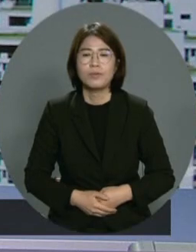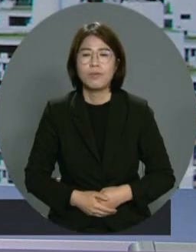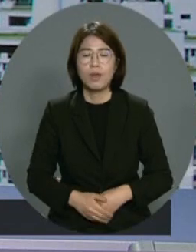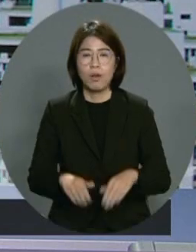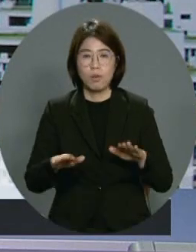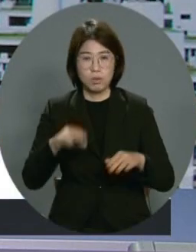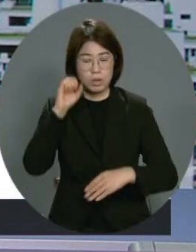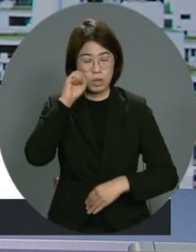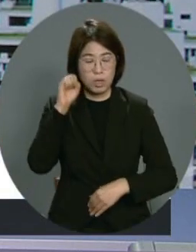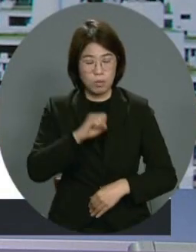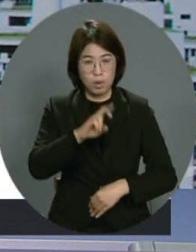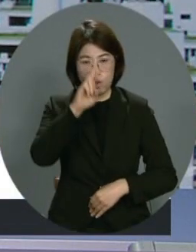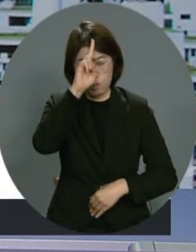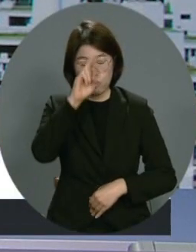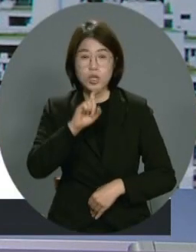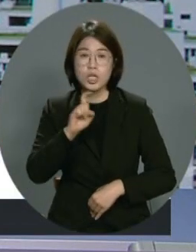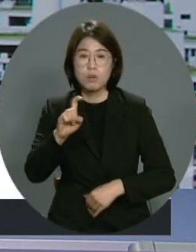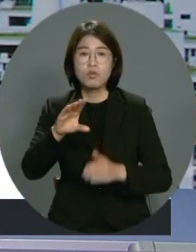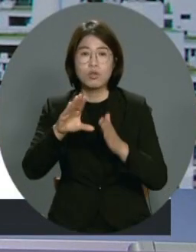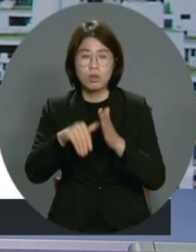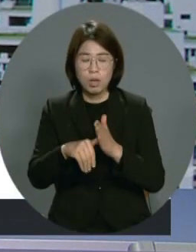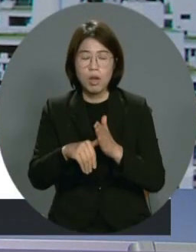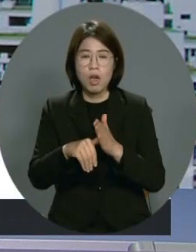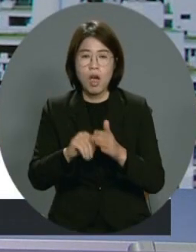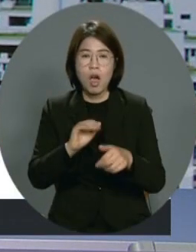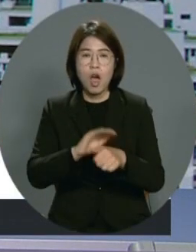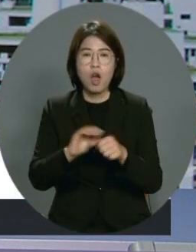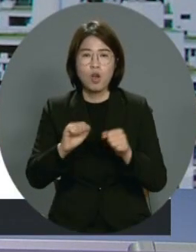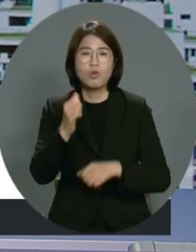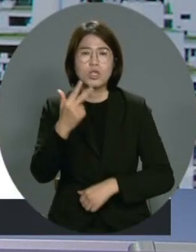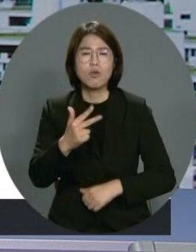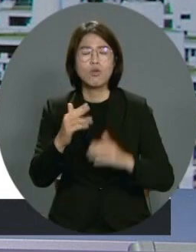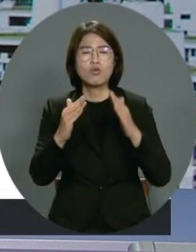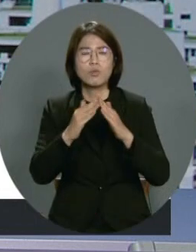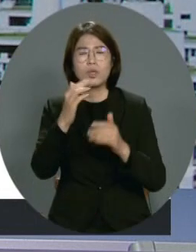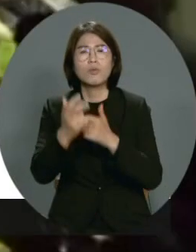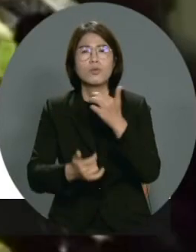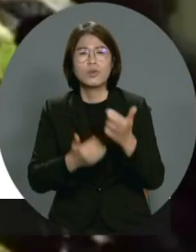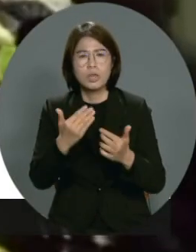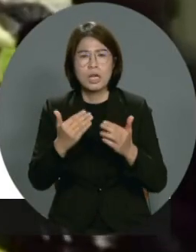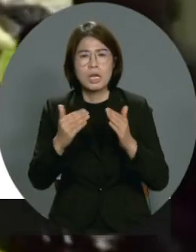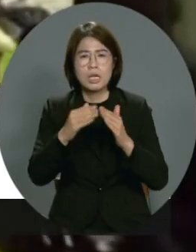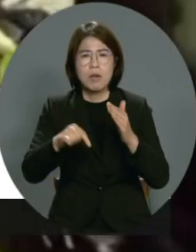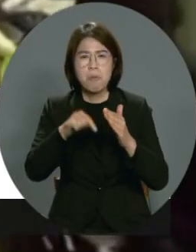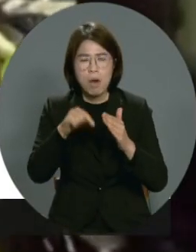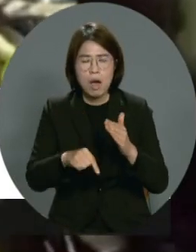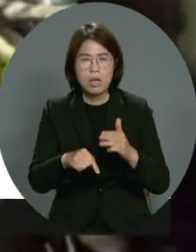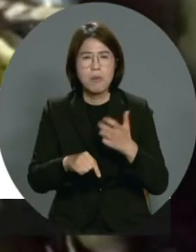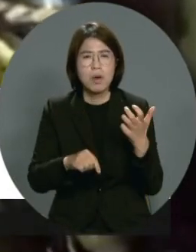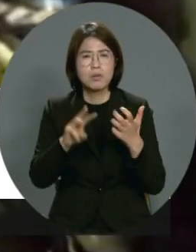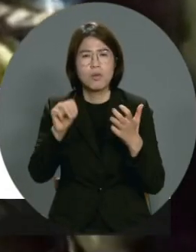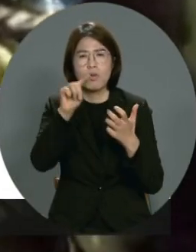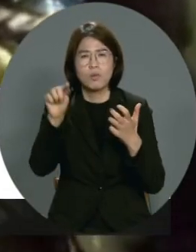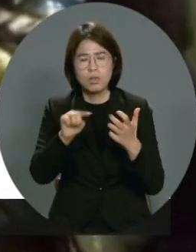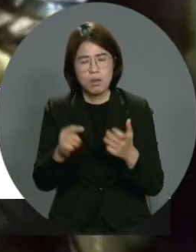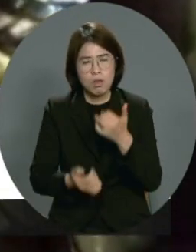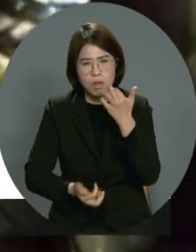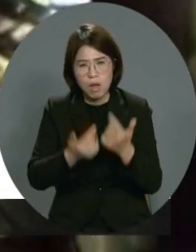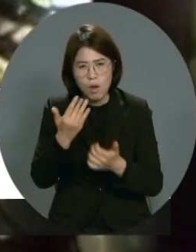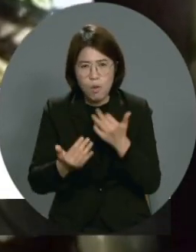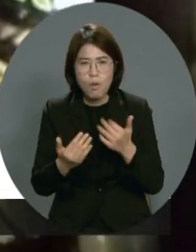오늘 새벽 0시 10분쯤 경북 칠곡군 북삼읍의 한 주택에서 불이나 집 내부 80여 제곱미터를 태우고